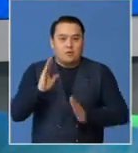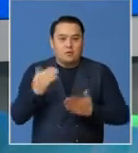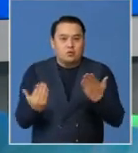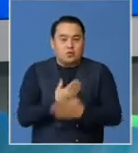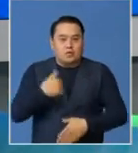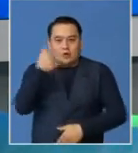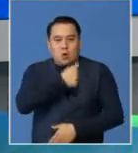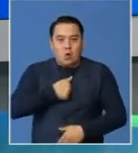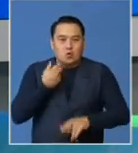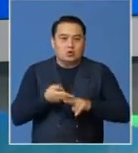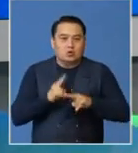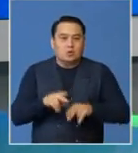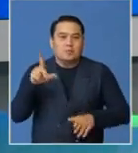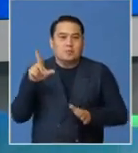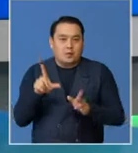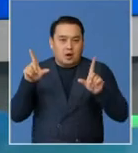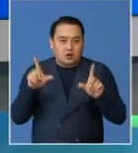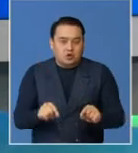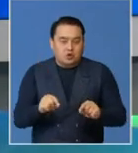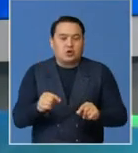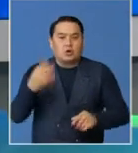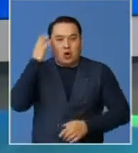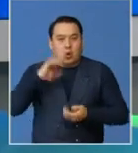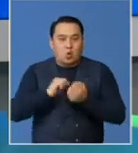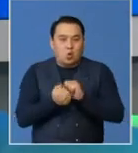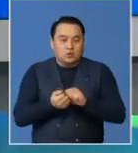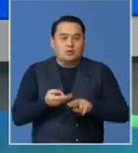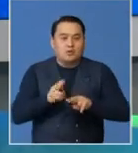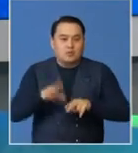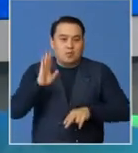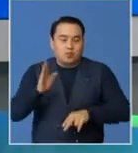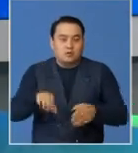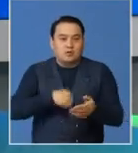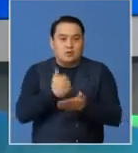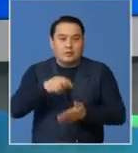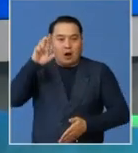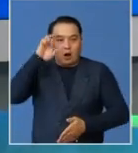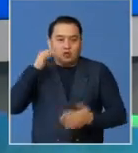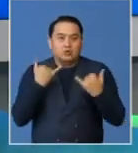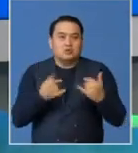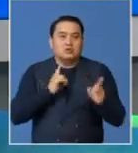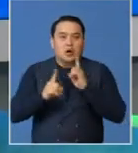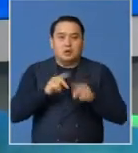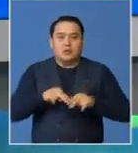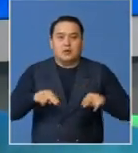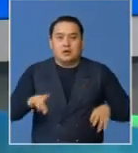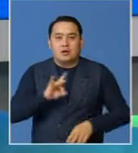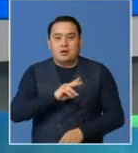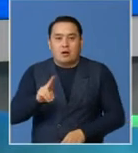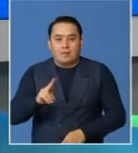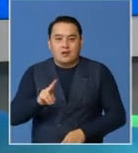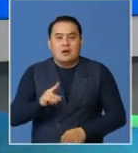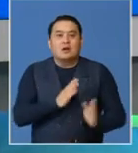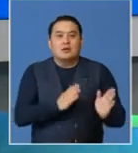нового года. Кроме того, подешевеет уголь. О ходе исполнения поручения главы государства говорили сегодня на заседании правительства республики.